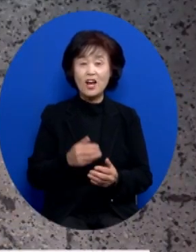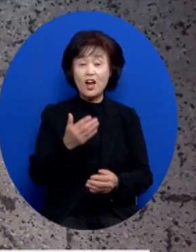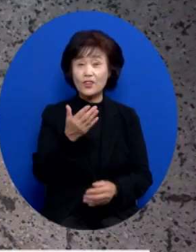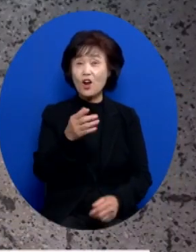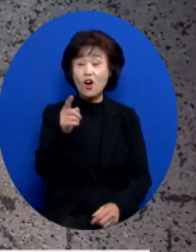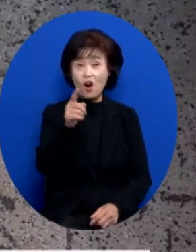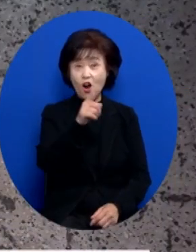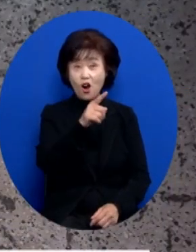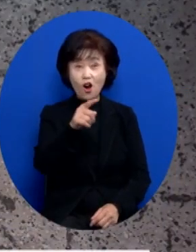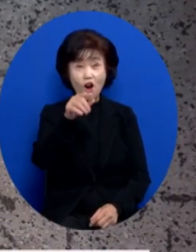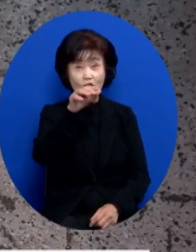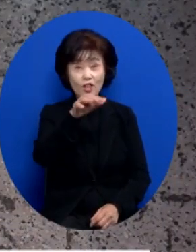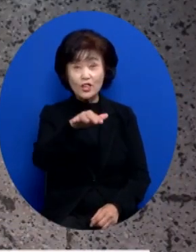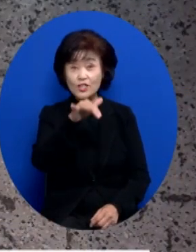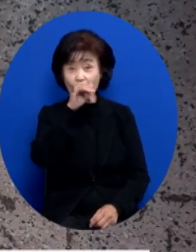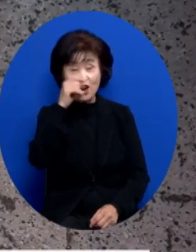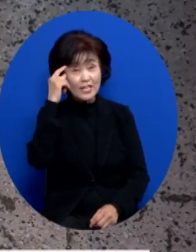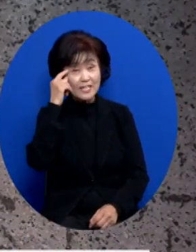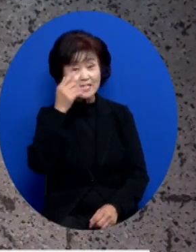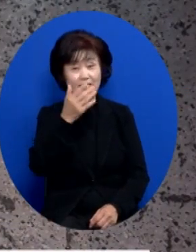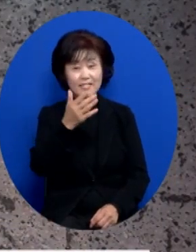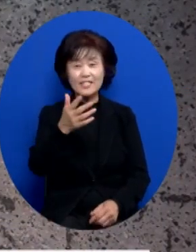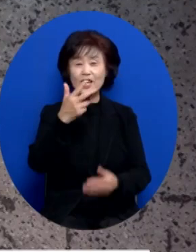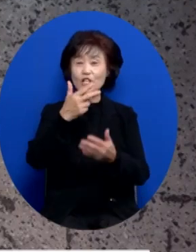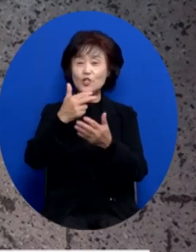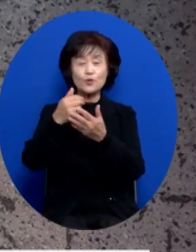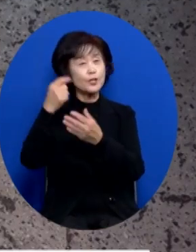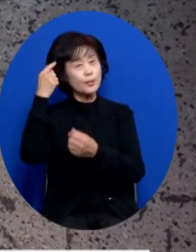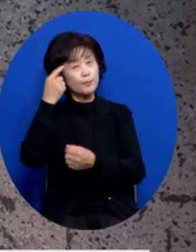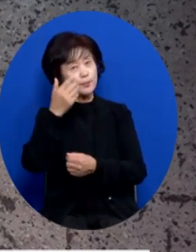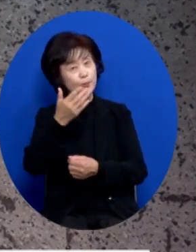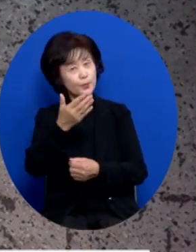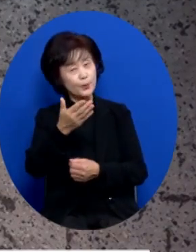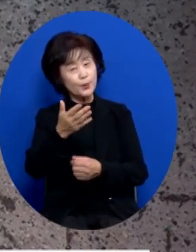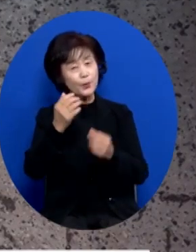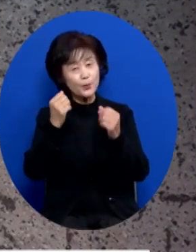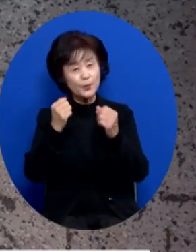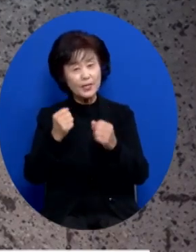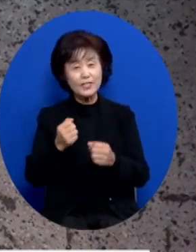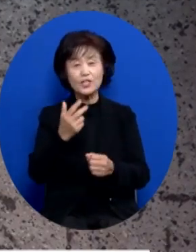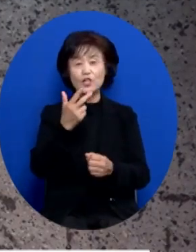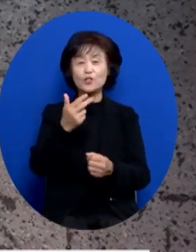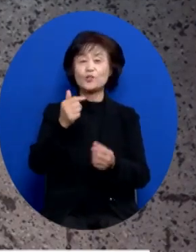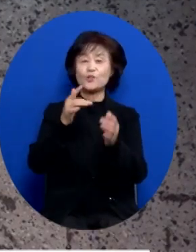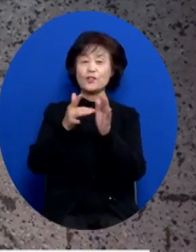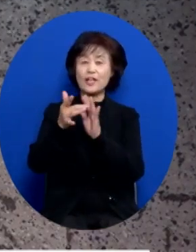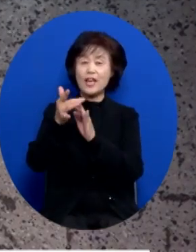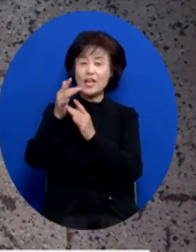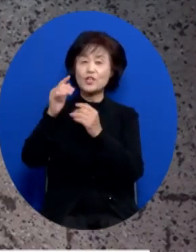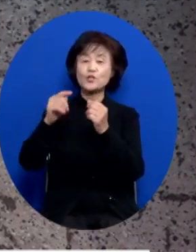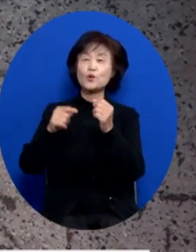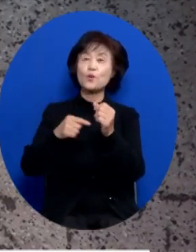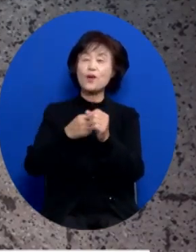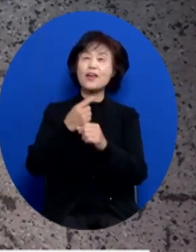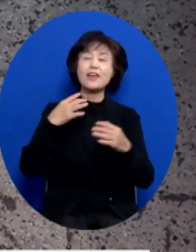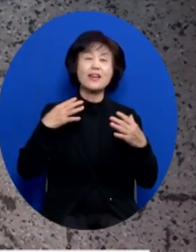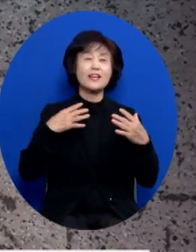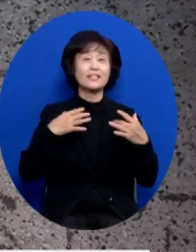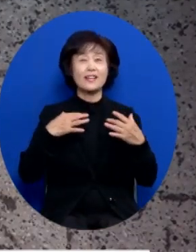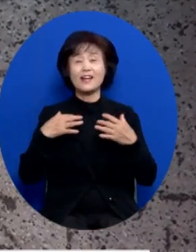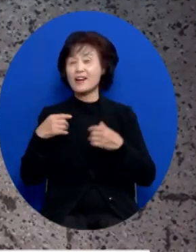어디서 있느냐 주님 물으시네 주 예수밖에 자랑할